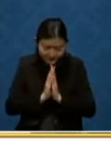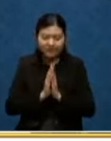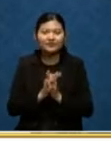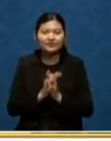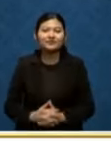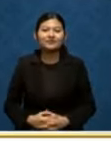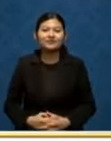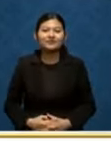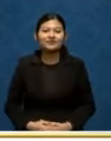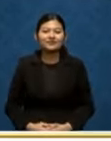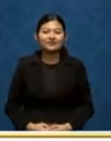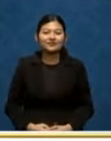ครับก็